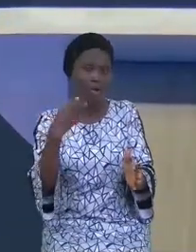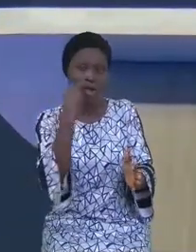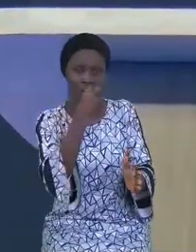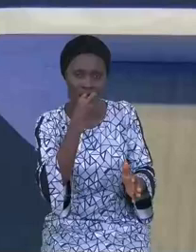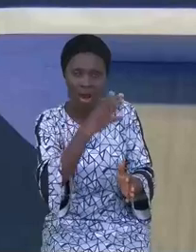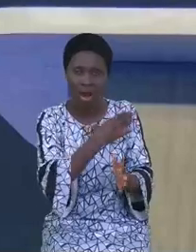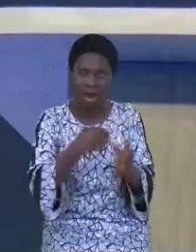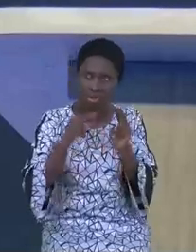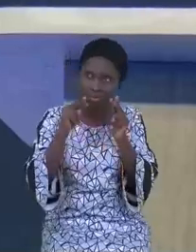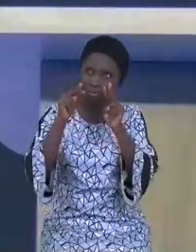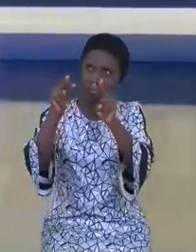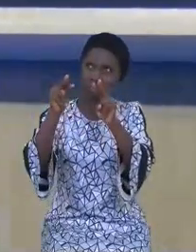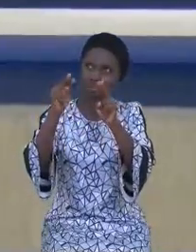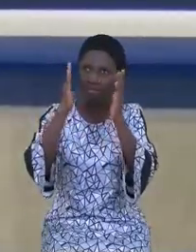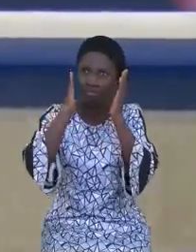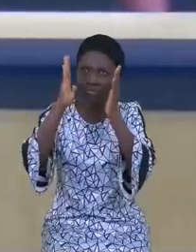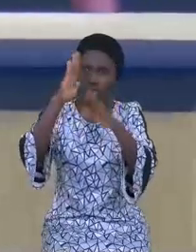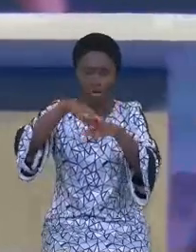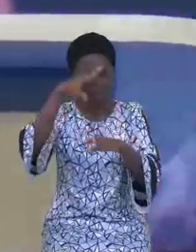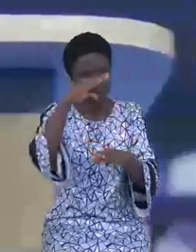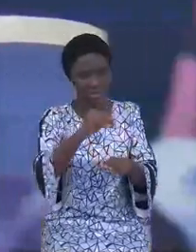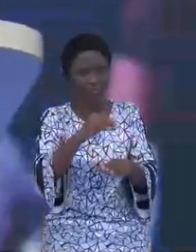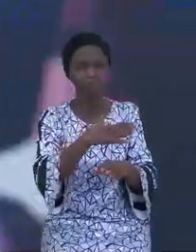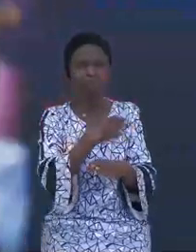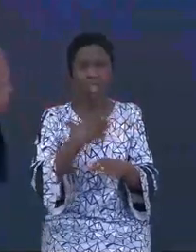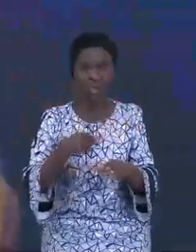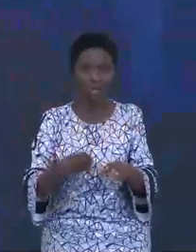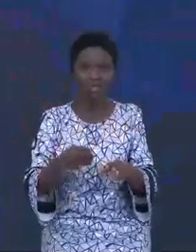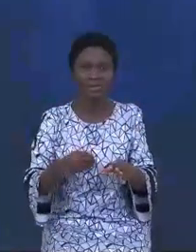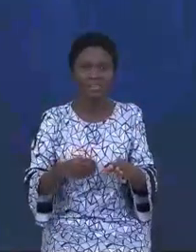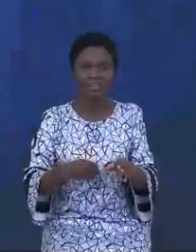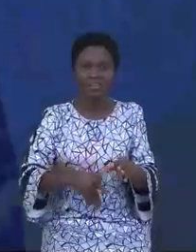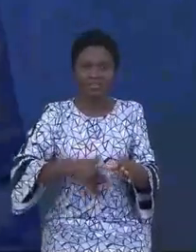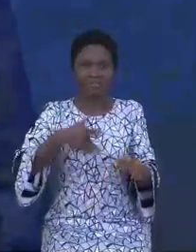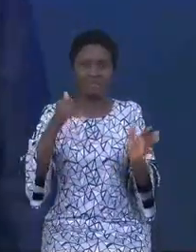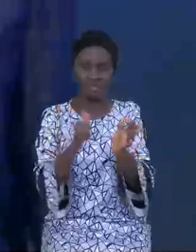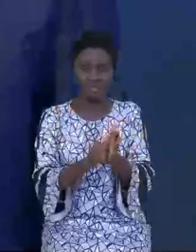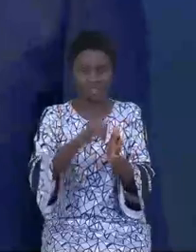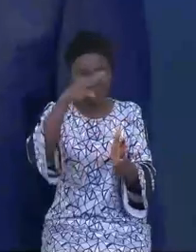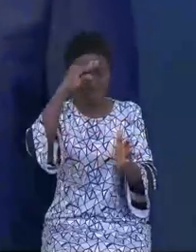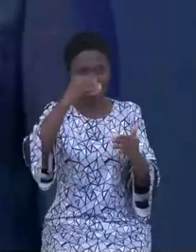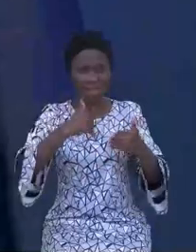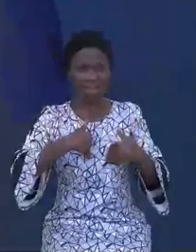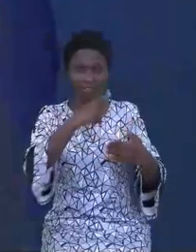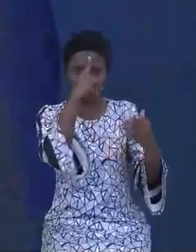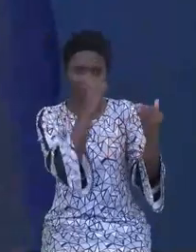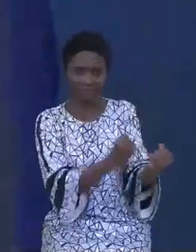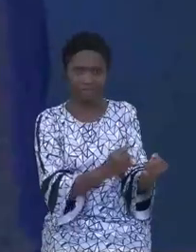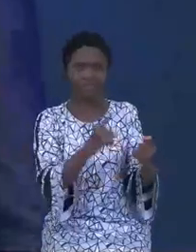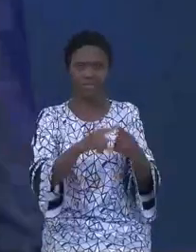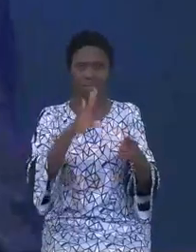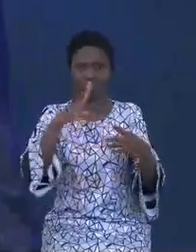parler. Paul fixant le regard sur lui et voyant qu'il avait la foi pour être guéri. Verset 10.